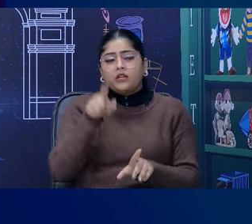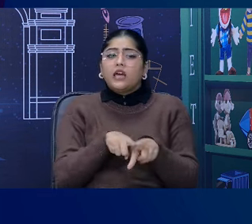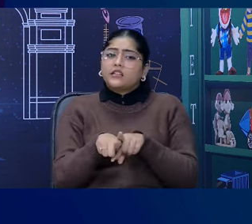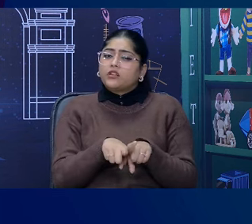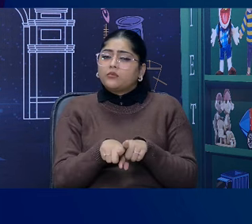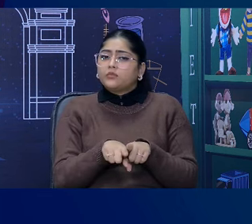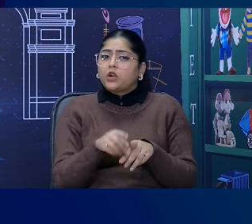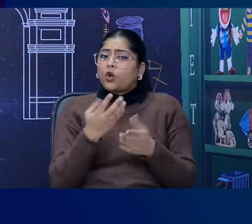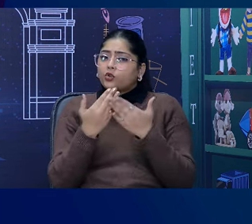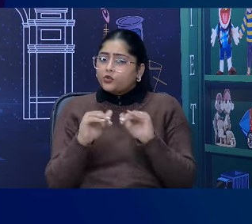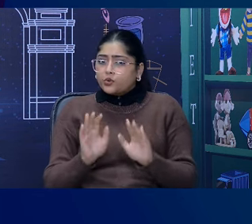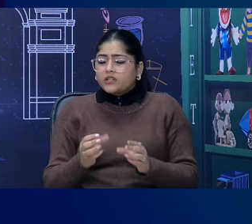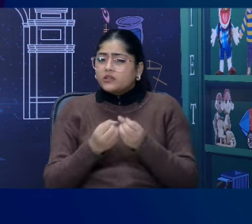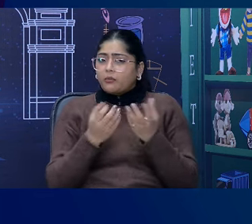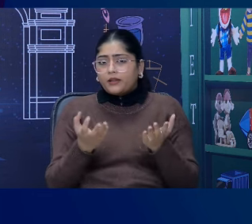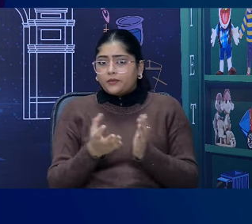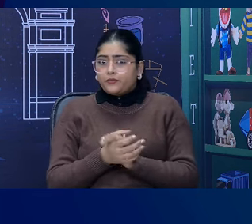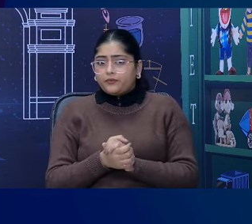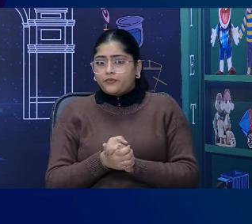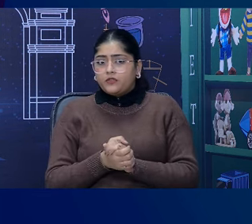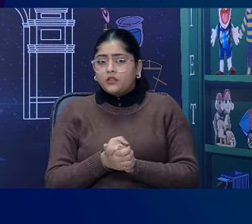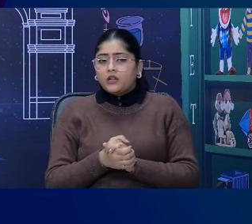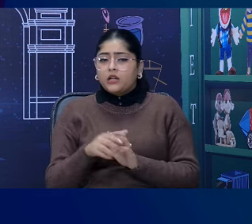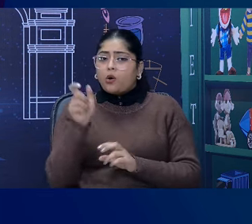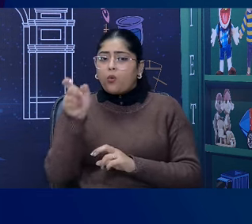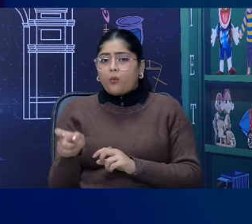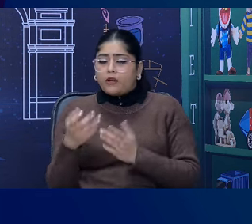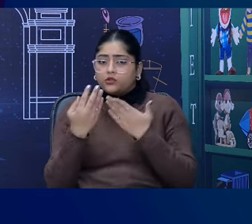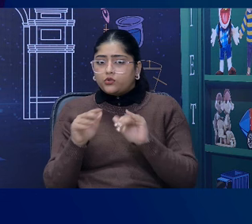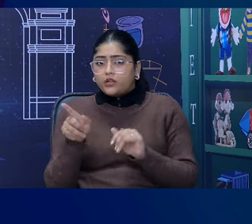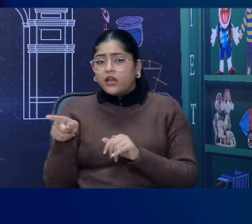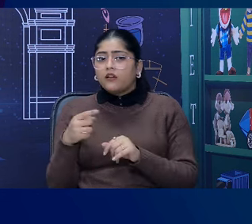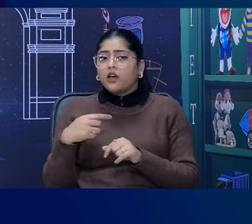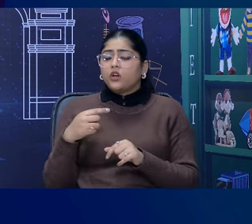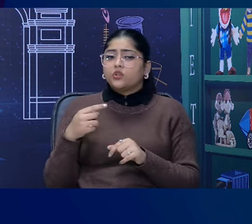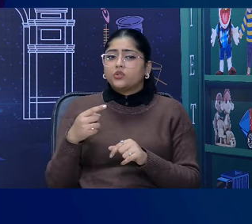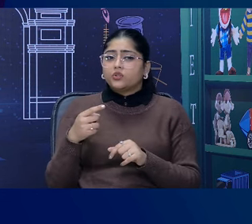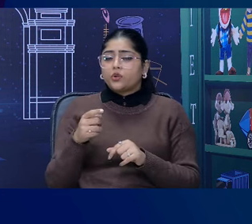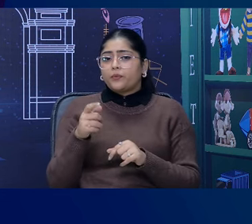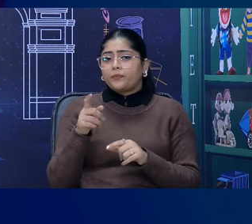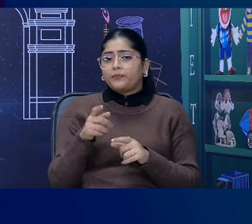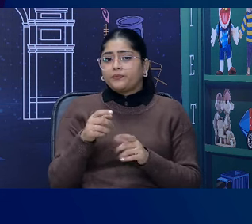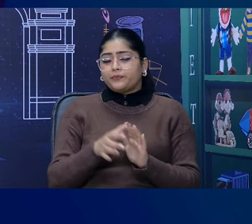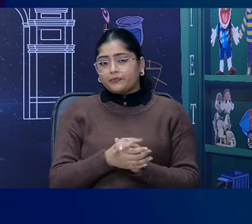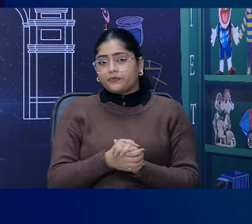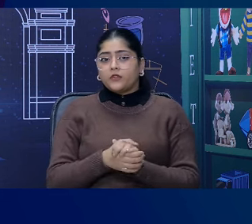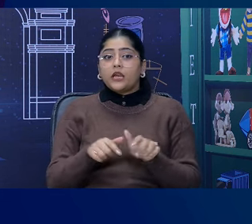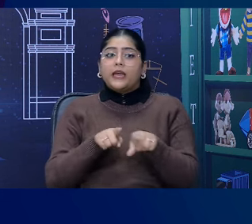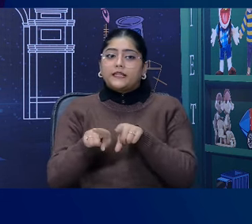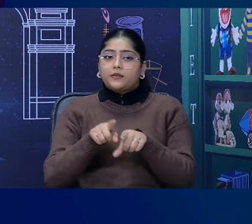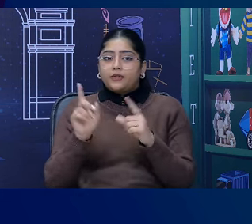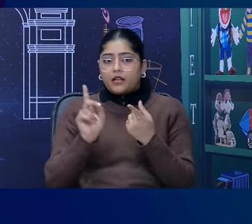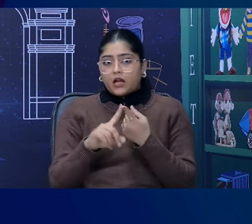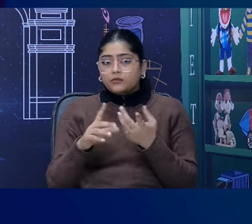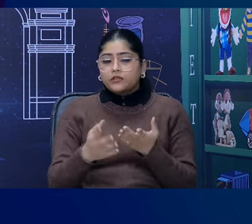वह चाहे तो उस बात को बहुत डीप ले सकता है वहीं दूसरे को हो सकता है उस बात से बिल्कुल फर्क ना पड़ता बिल्कुल और ऐसा होता है अमूमन हम